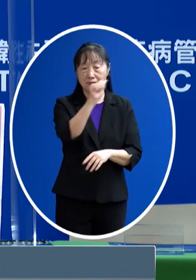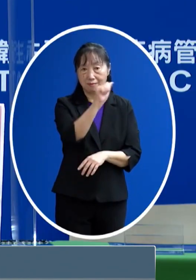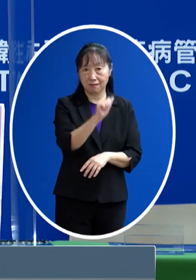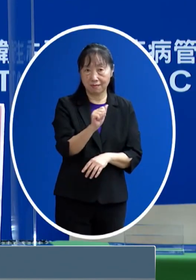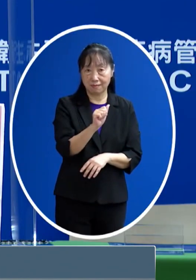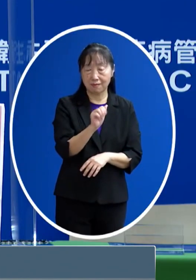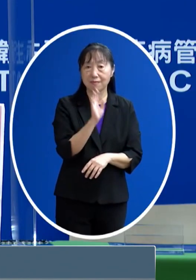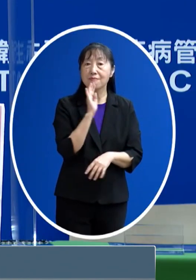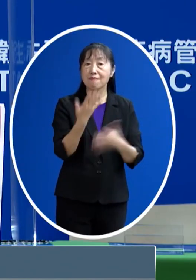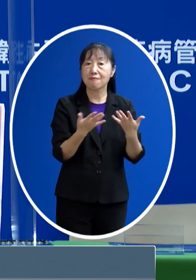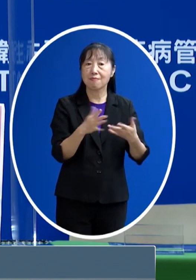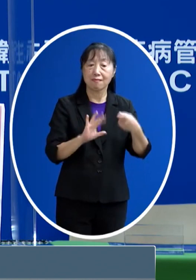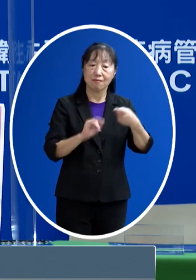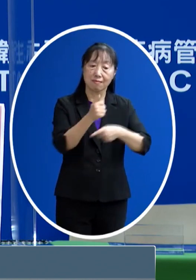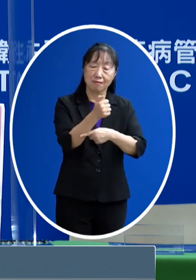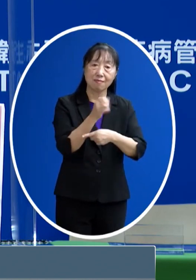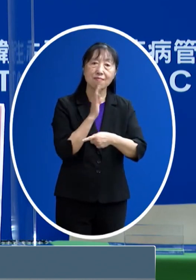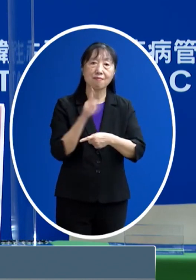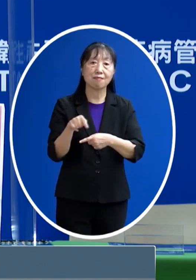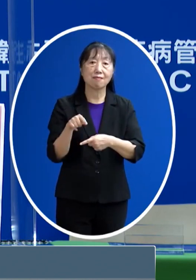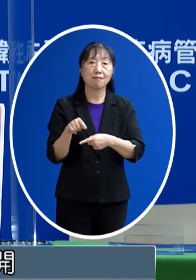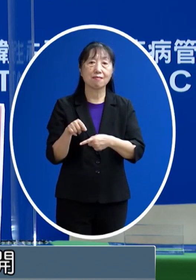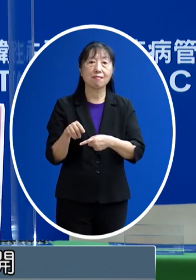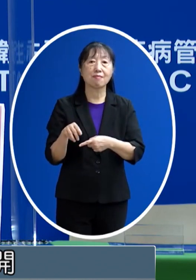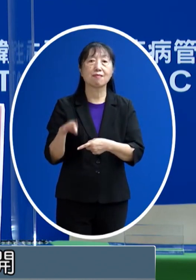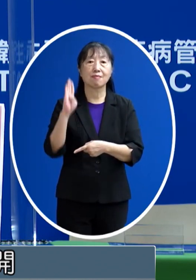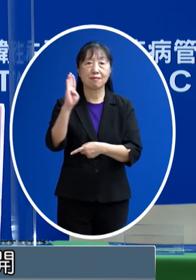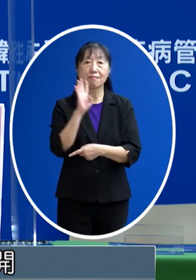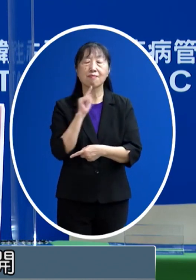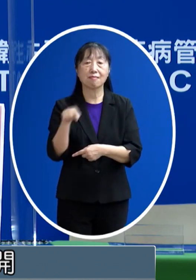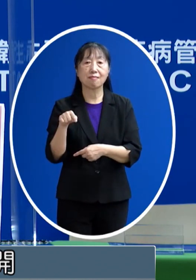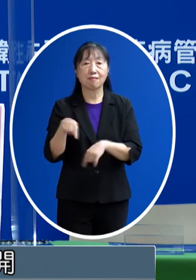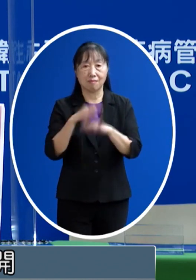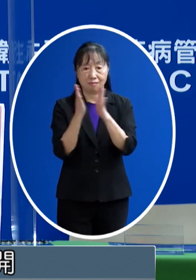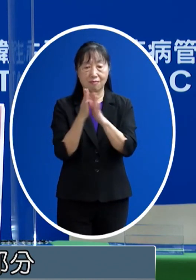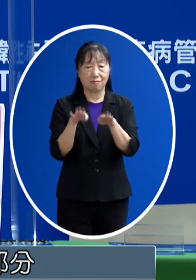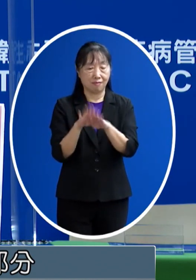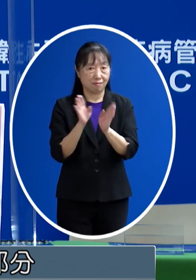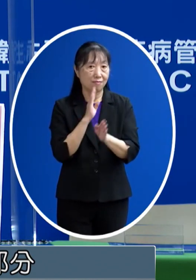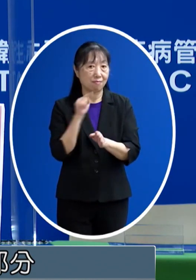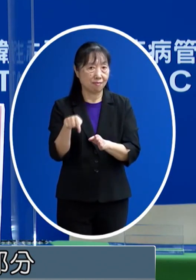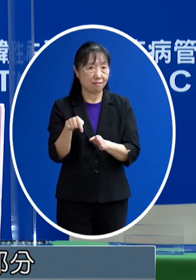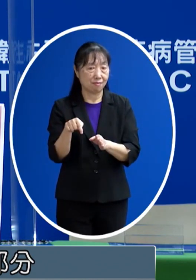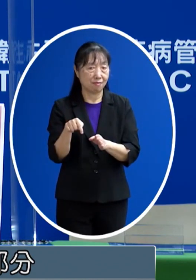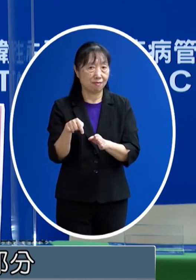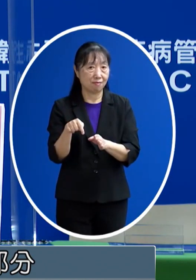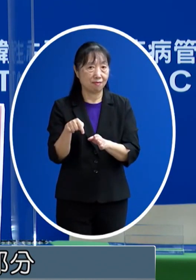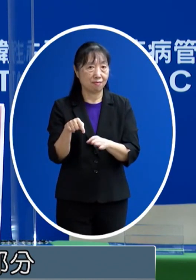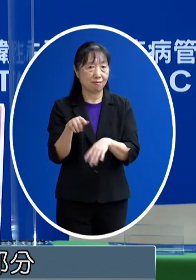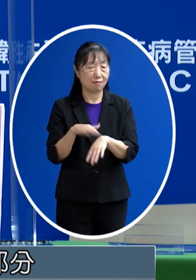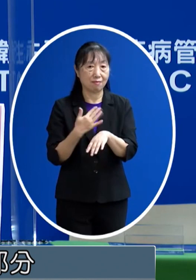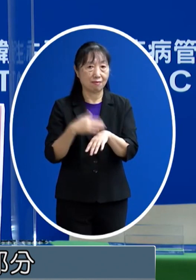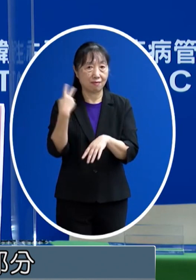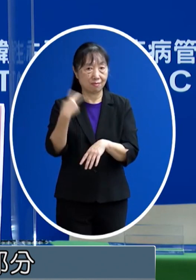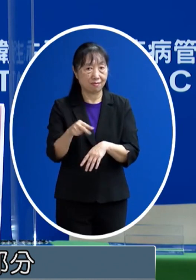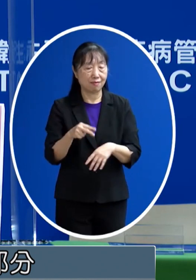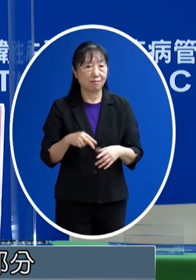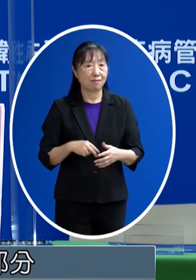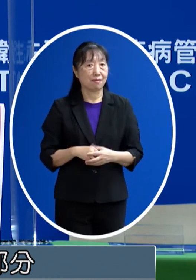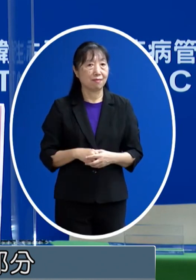跟 BNT 大概是50%左右，那 BNT 的部分因为我们已经全开了，所以就大概就不会再做这